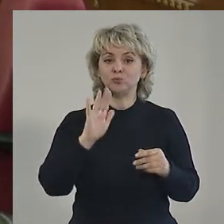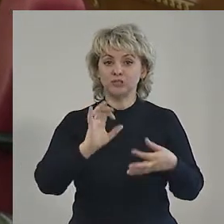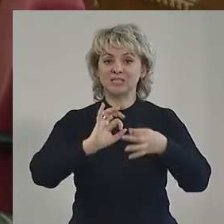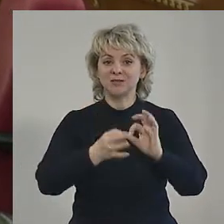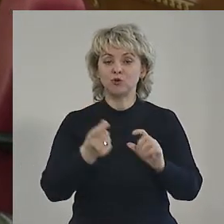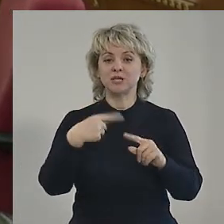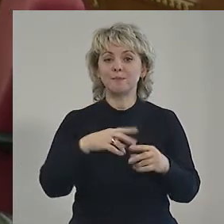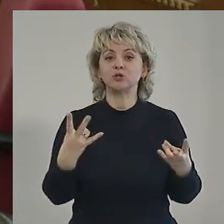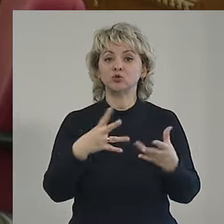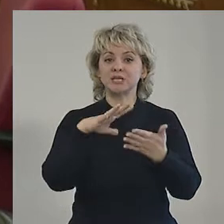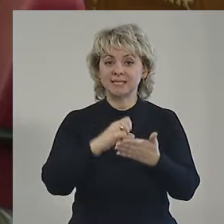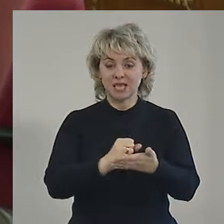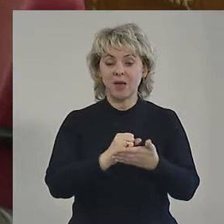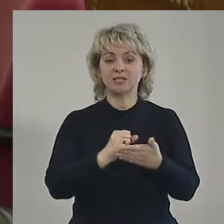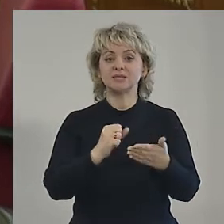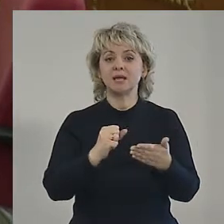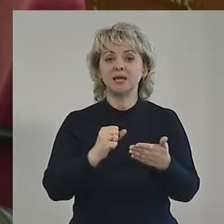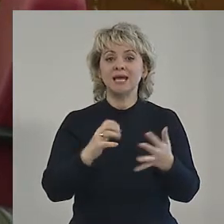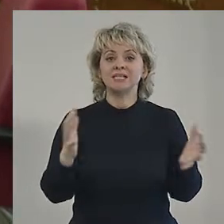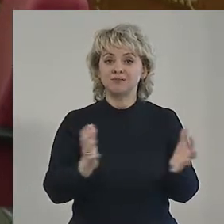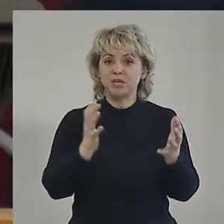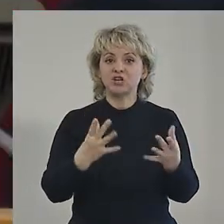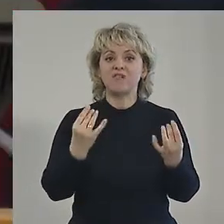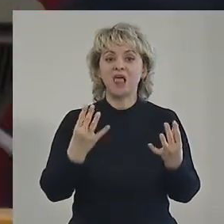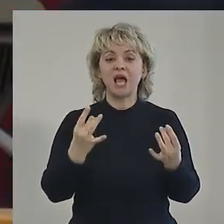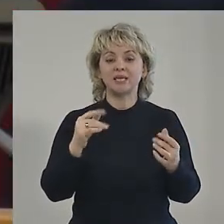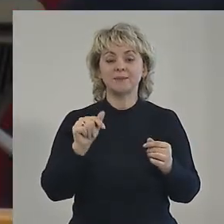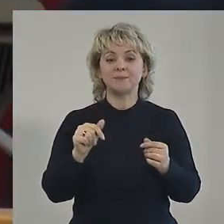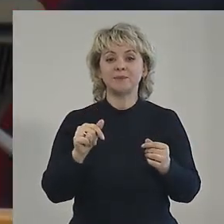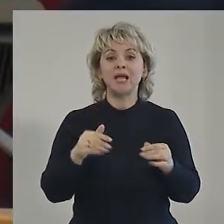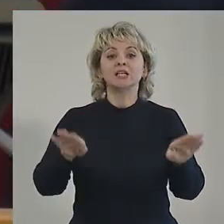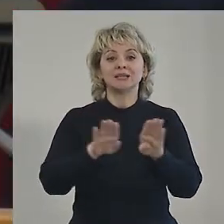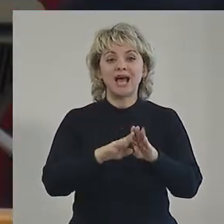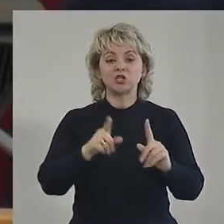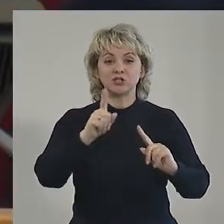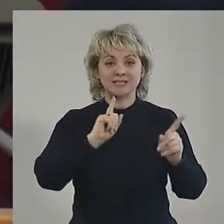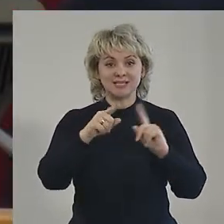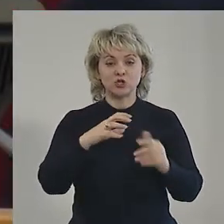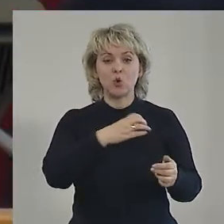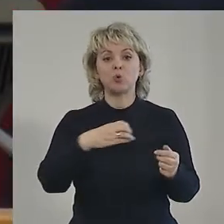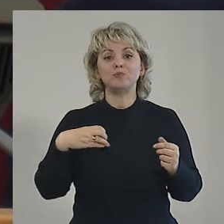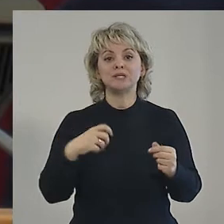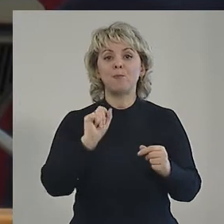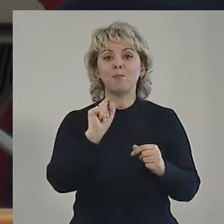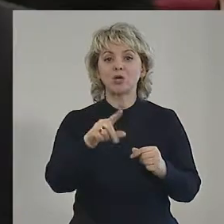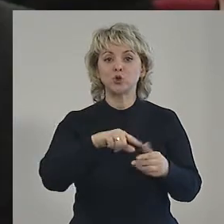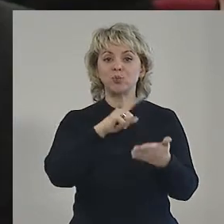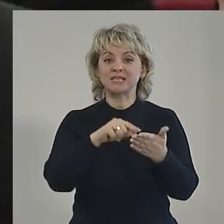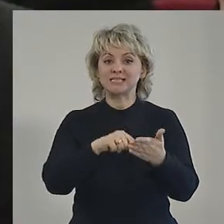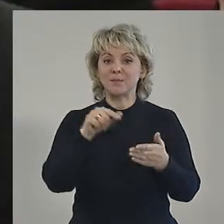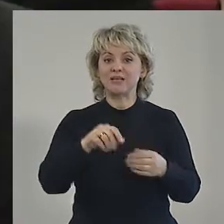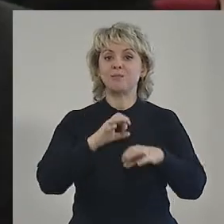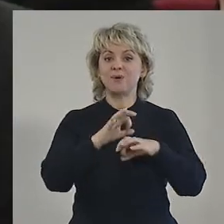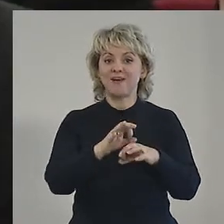сложный, поэтому надо заниматься сбережением влаги. Также на заседании губернатор поручил